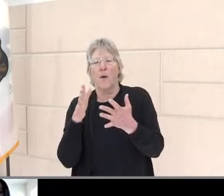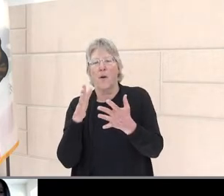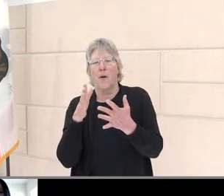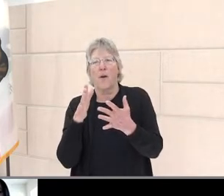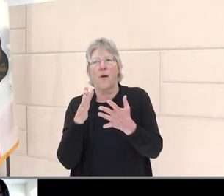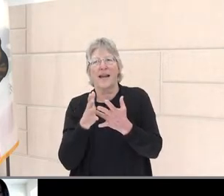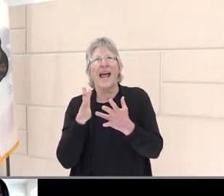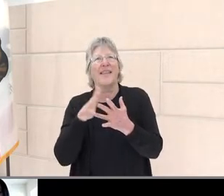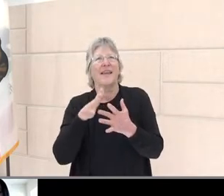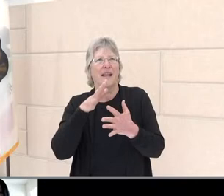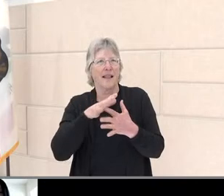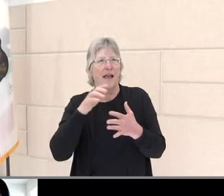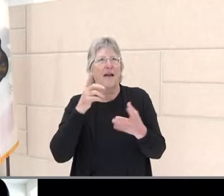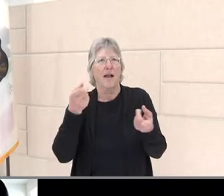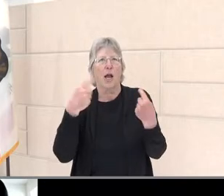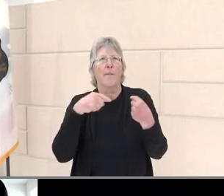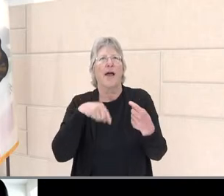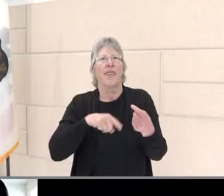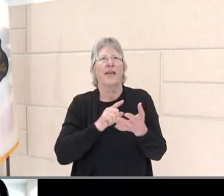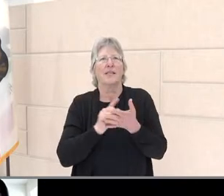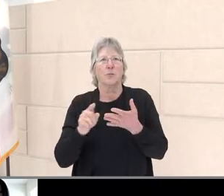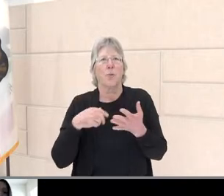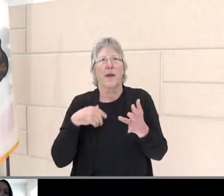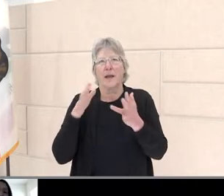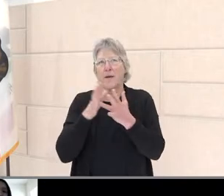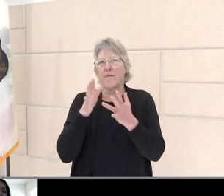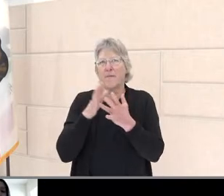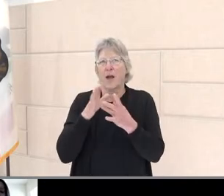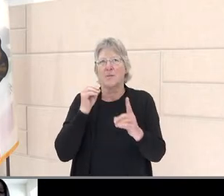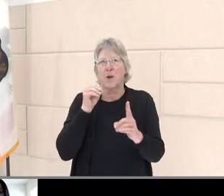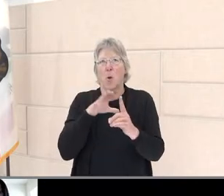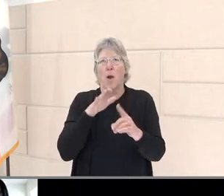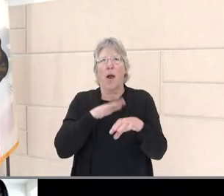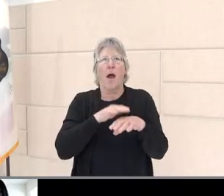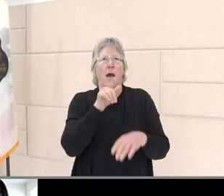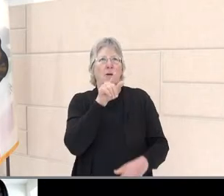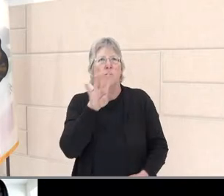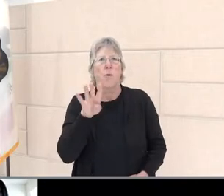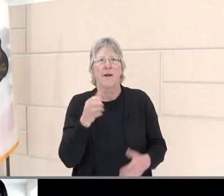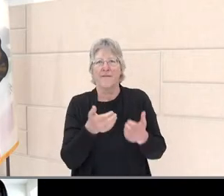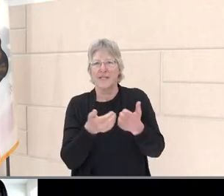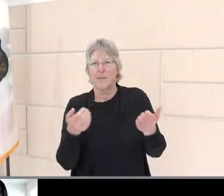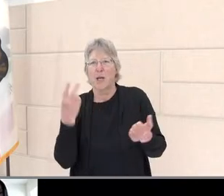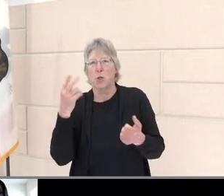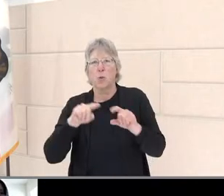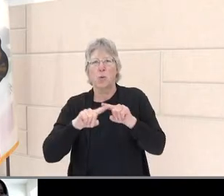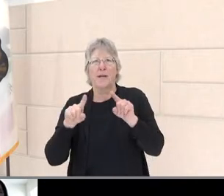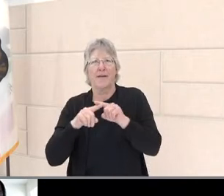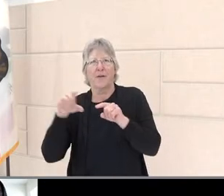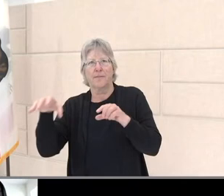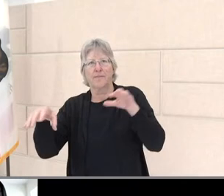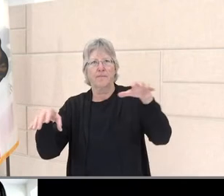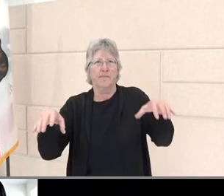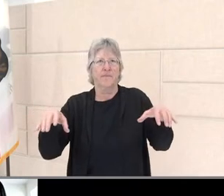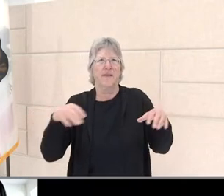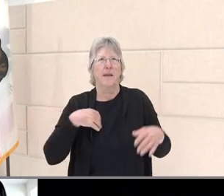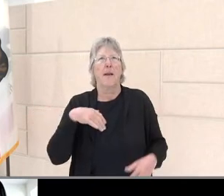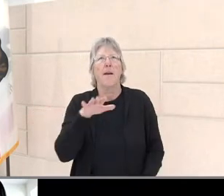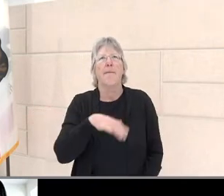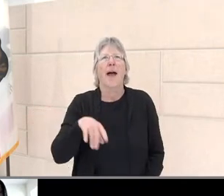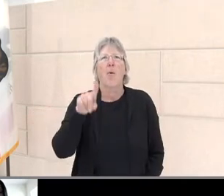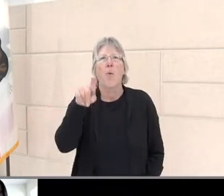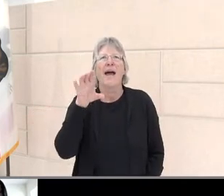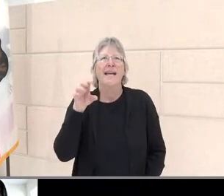មុននឹងសិស្សថ្នាក់9ថ្នាក់ទី11ត្រឡប់ចូលរៀនវិញហ្នឹងគឺយើងមានកម្មវិធីណែនាំសិស្សថ្នាក់ទី9ហ្នឹងឲ្យស្គាល់អំពី